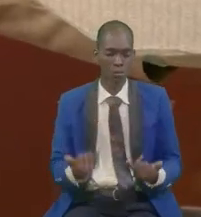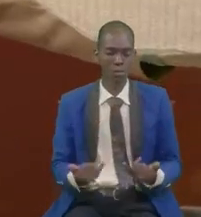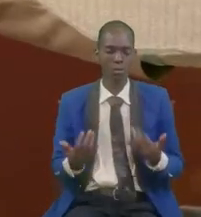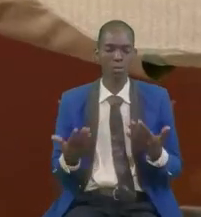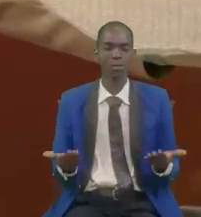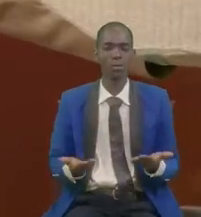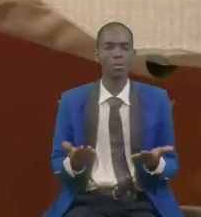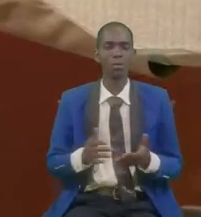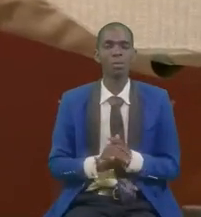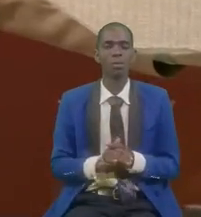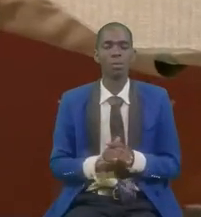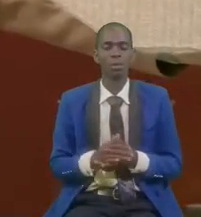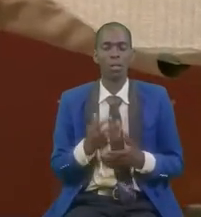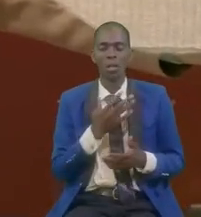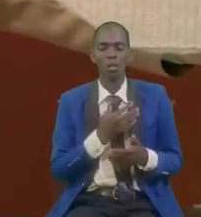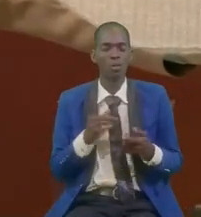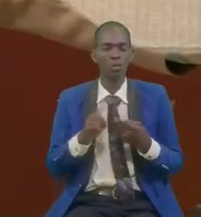présentiel,